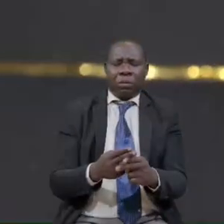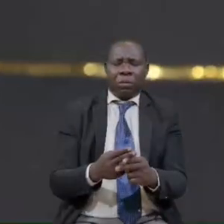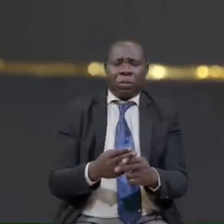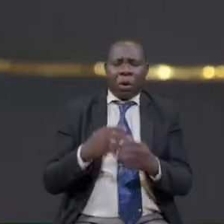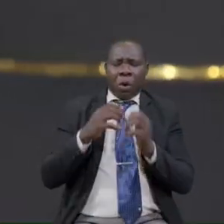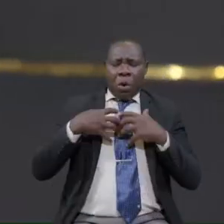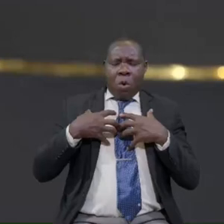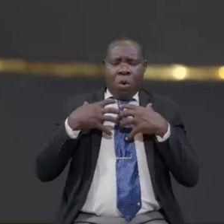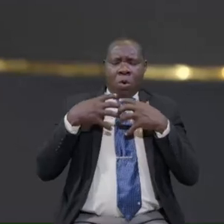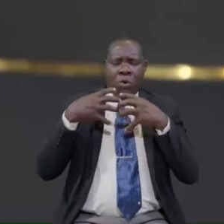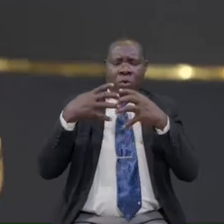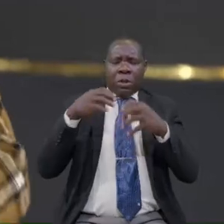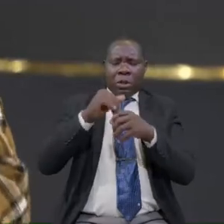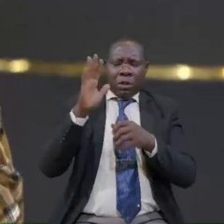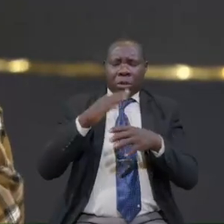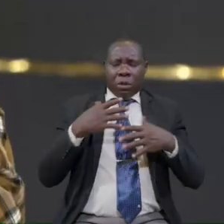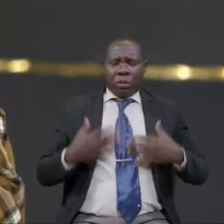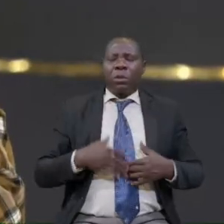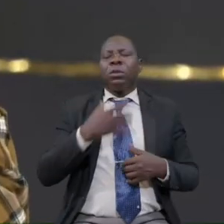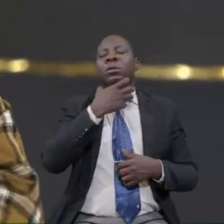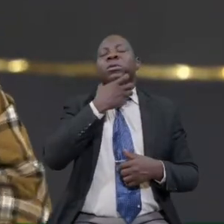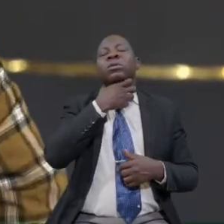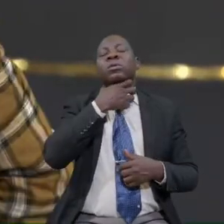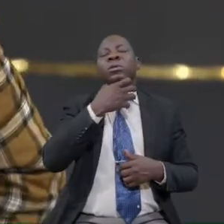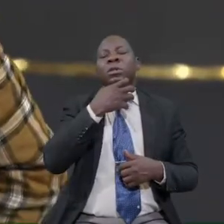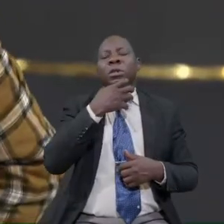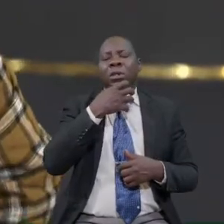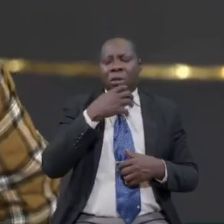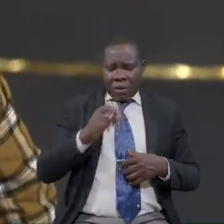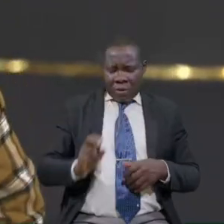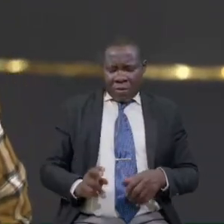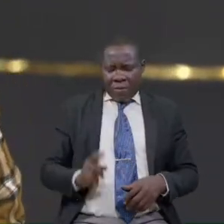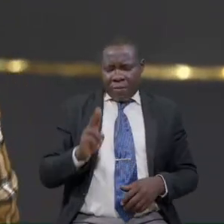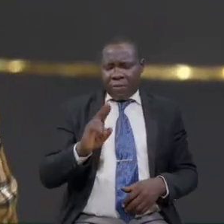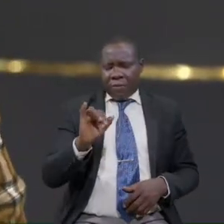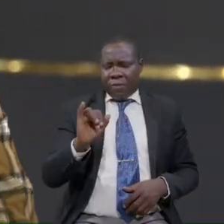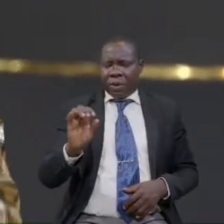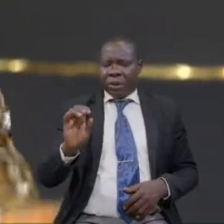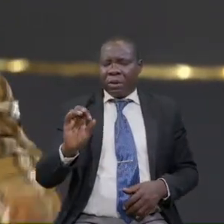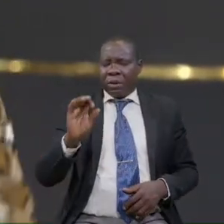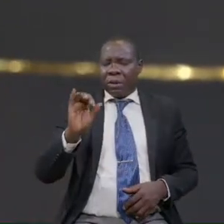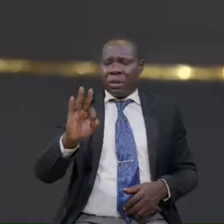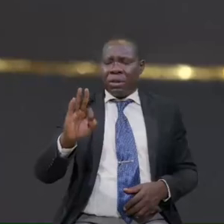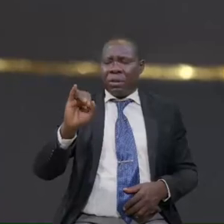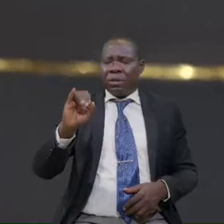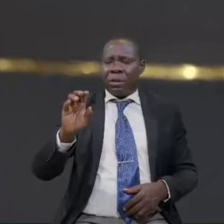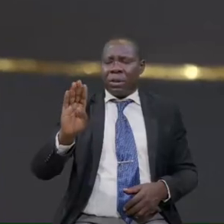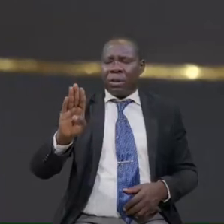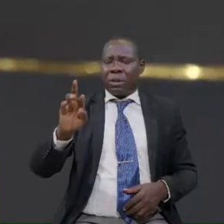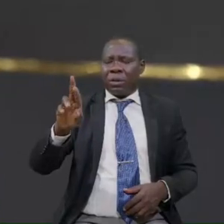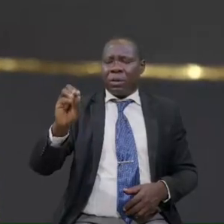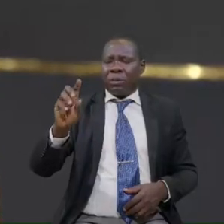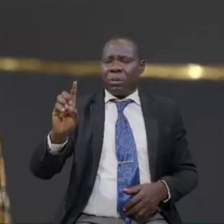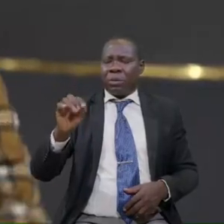L'enflement dans le corps, le goitre, le fibrome, la bosse, quel que soit le